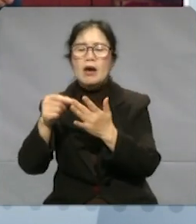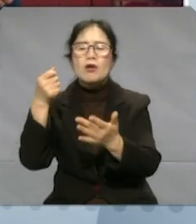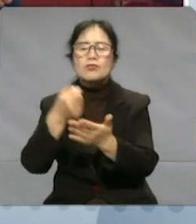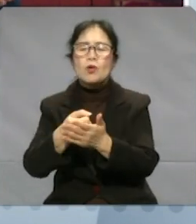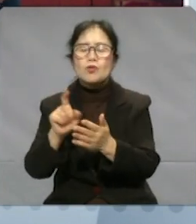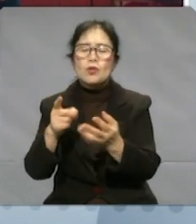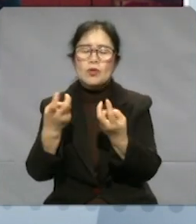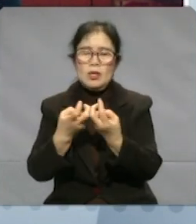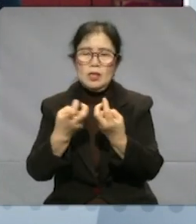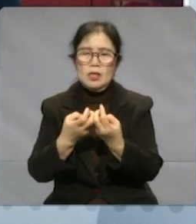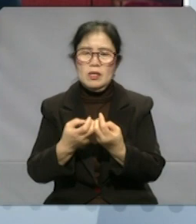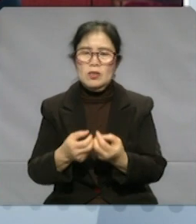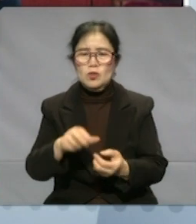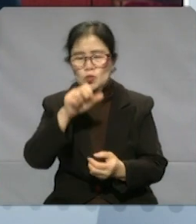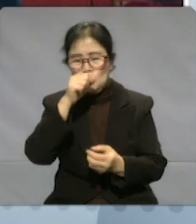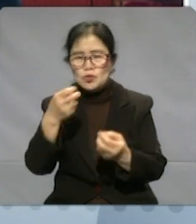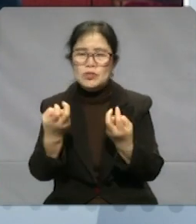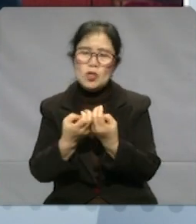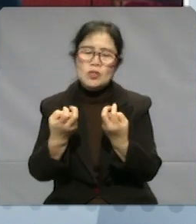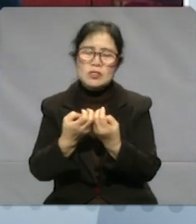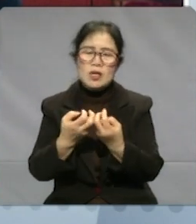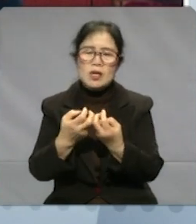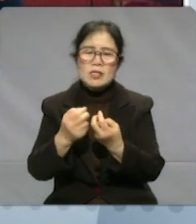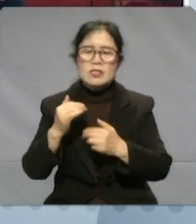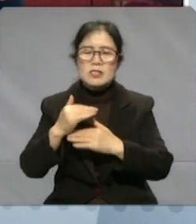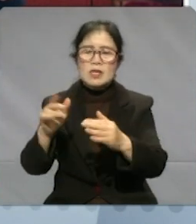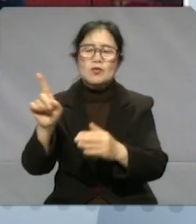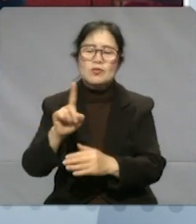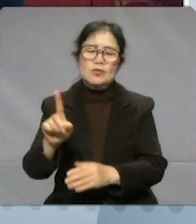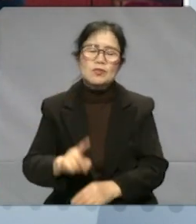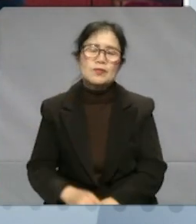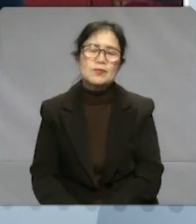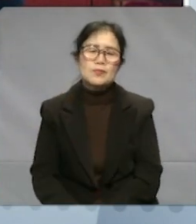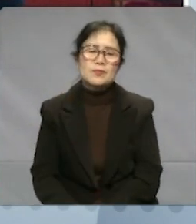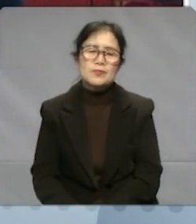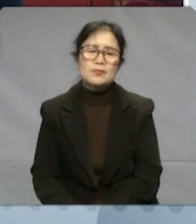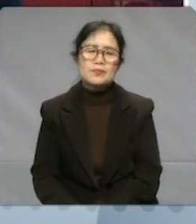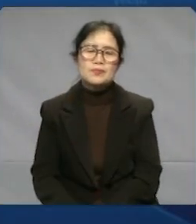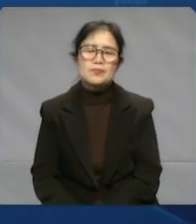할까요? 이 바람직한 지원 정책 어떻게 진행돼야겠습니까?